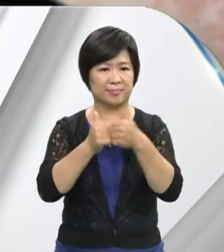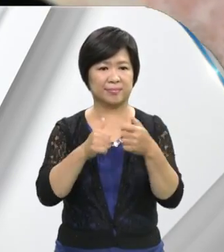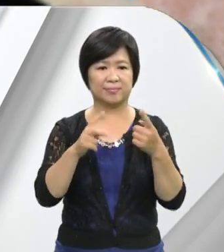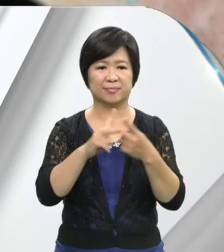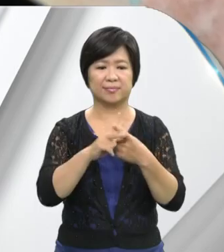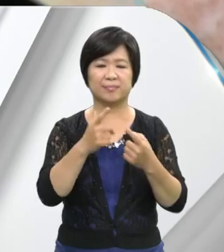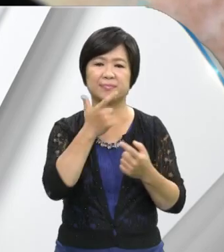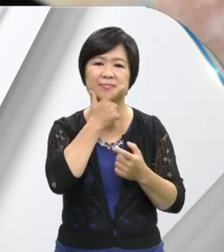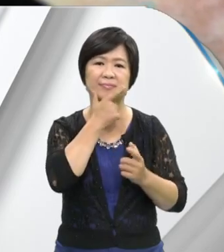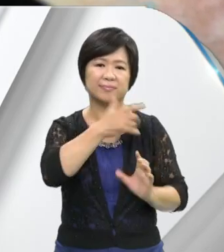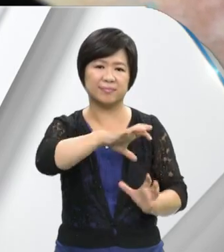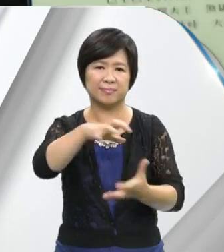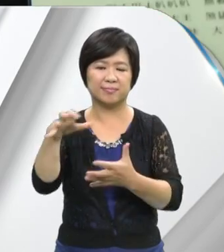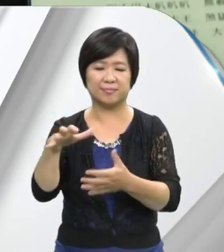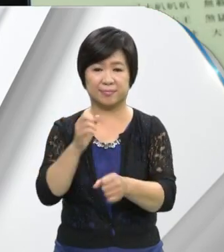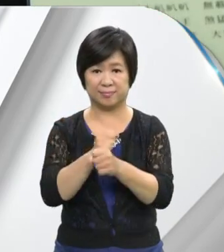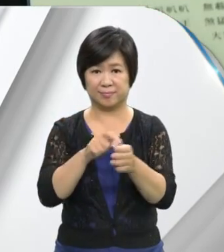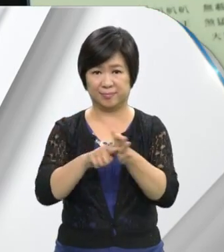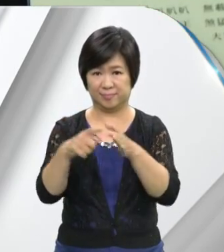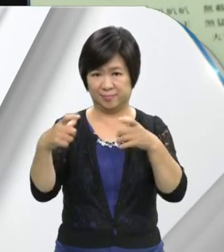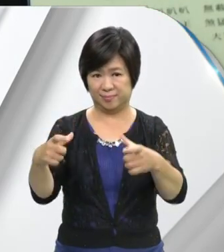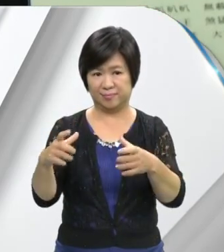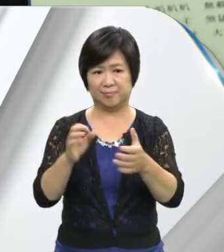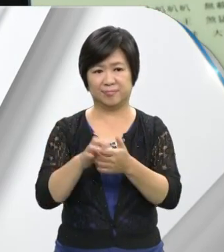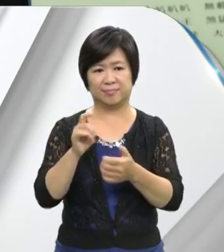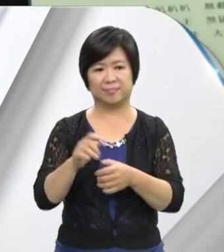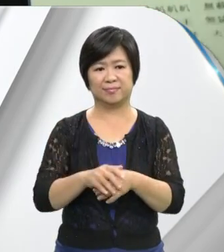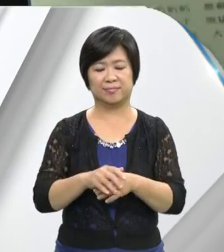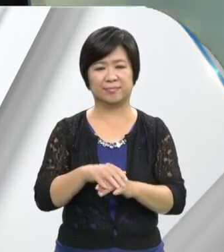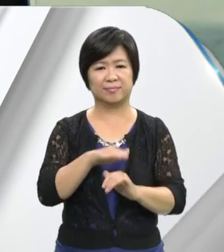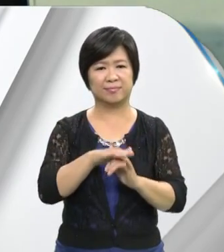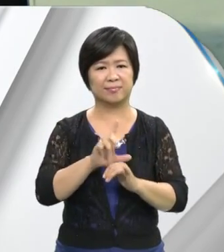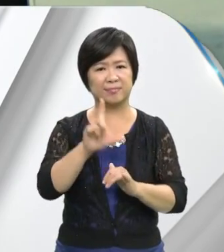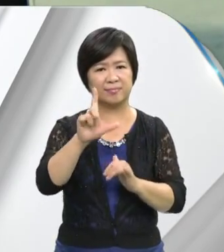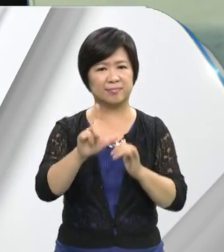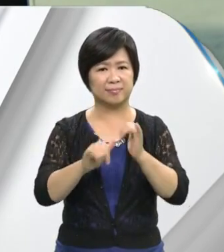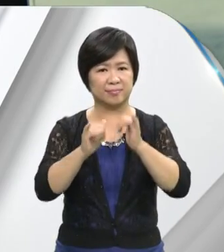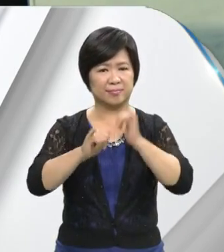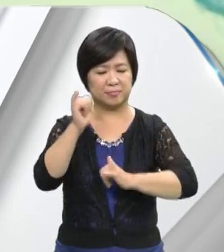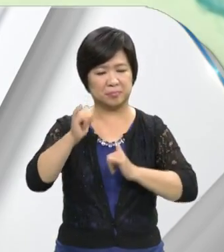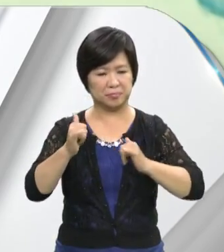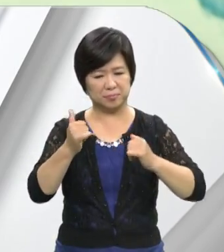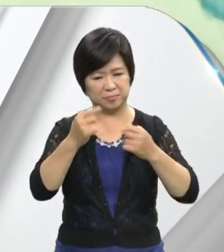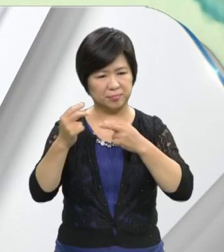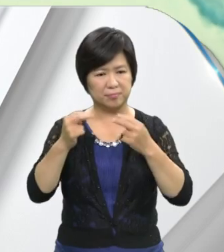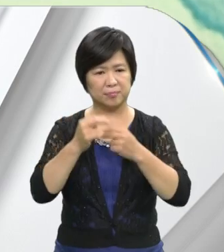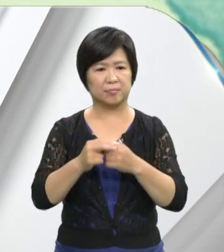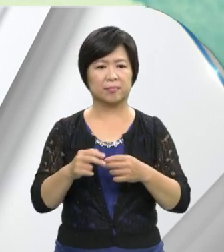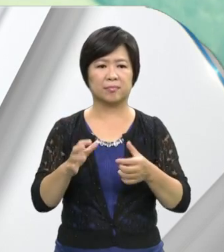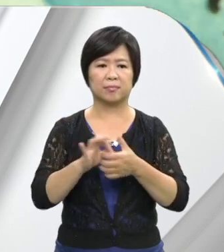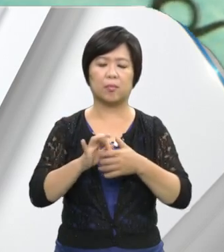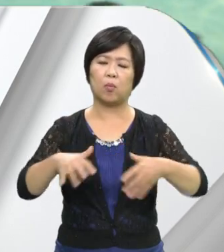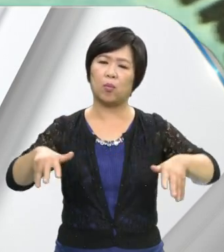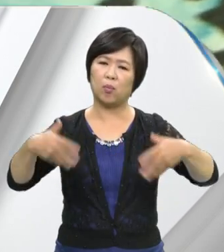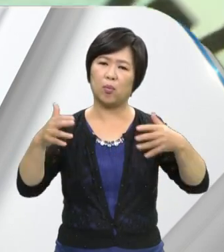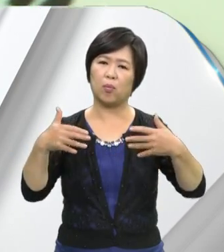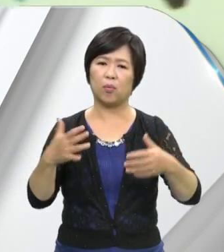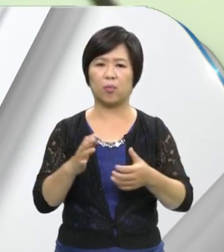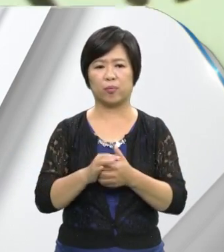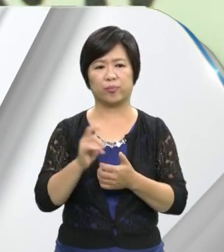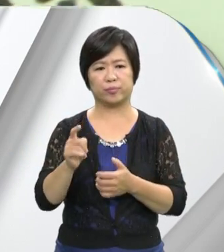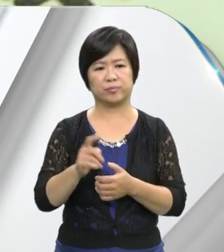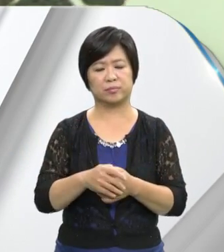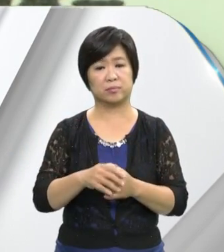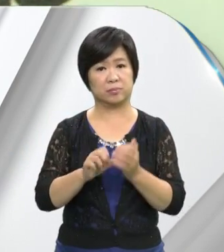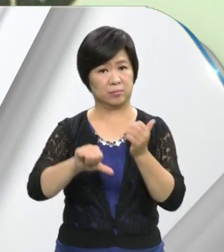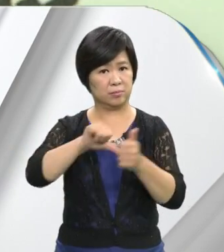唱。这张专辑是对经典创作家甘有明、宋丽红的故事来改编。轻快神似嘅歌曲当中，进入生命